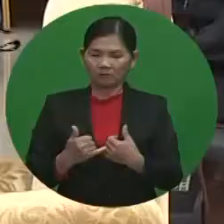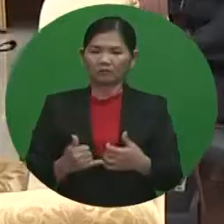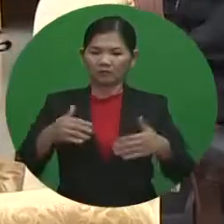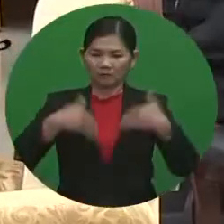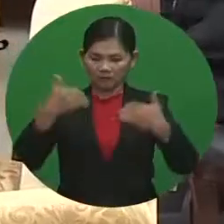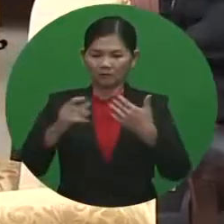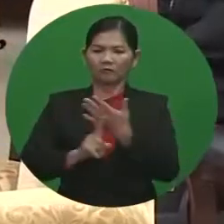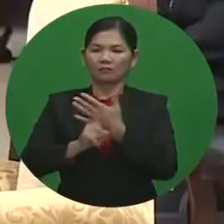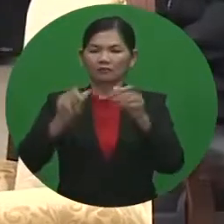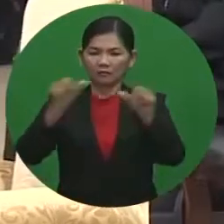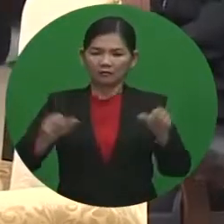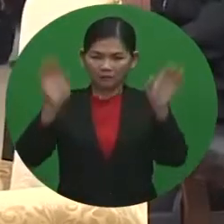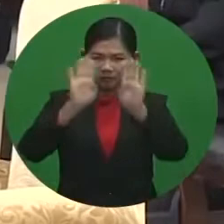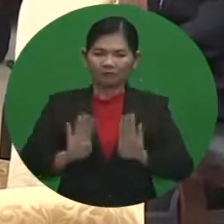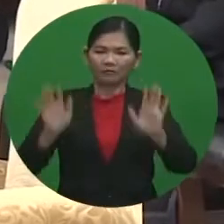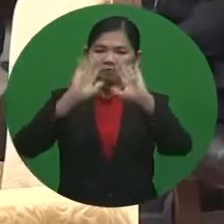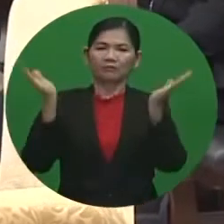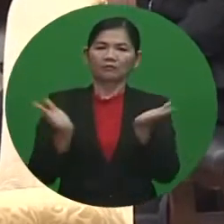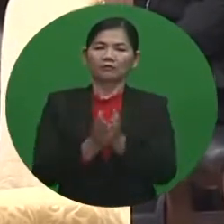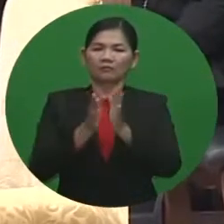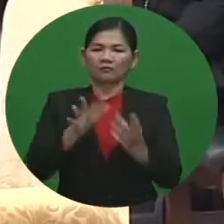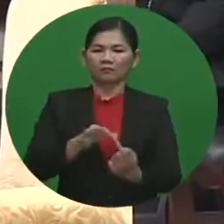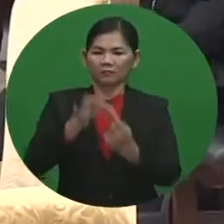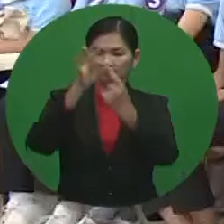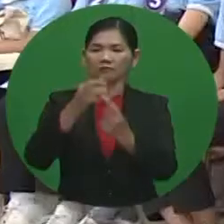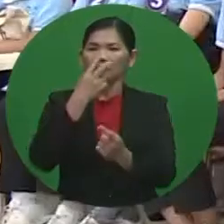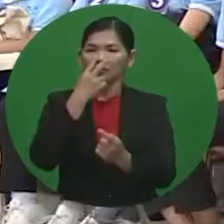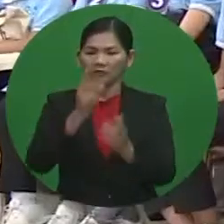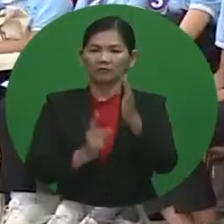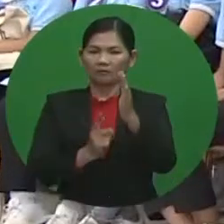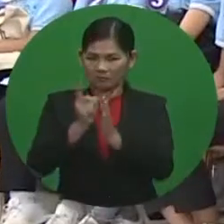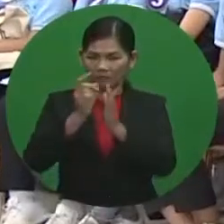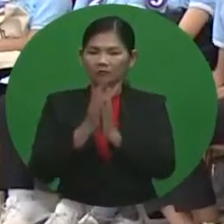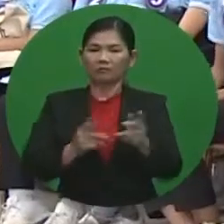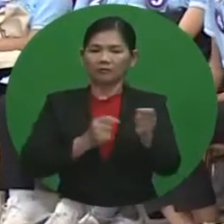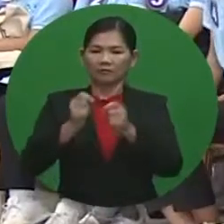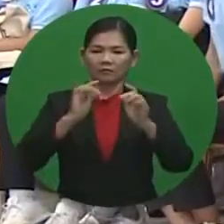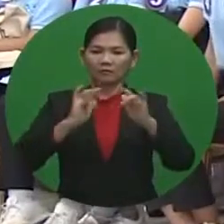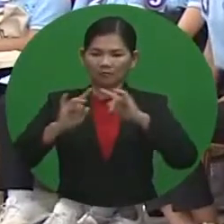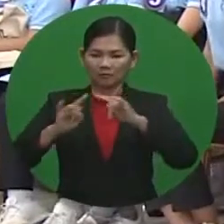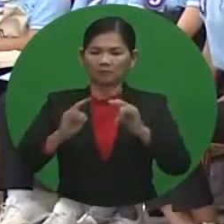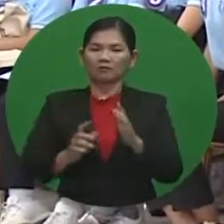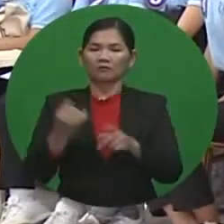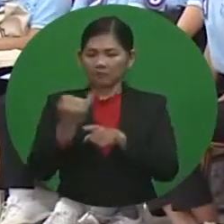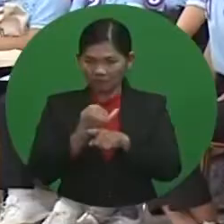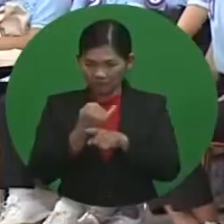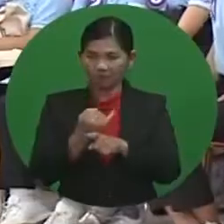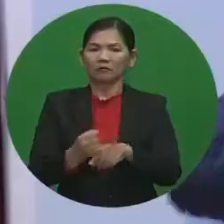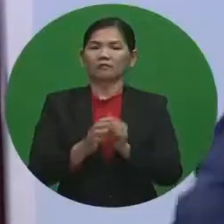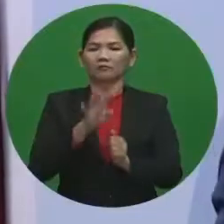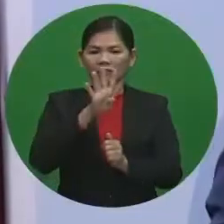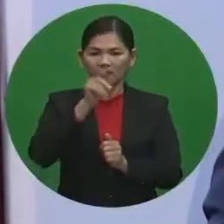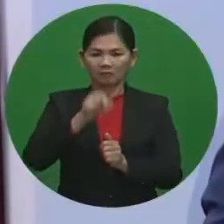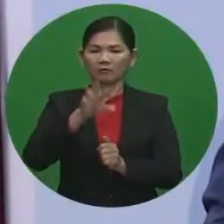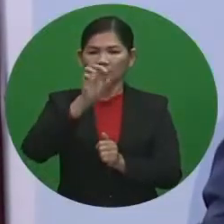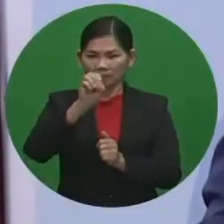ជនទាំងក្នុងតំបន់អាស៊ាននិងពិភពលោកពិសេសដើរទាន់នៅការរីកចម្រើនផ្នែកបច្ចេកវិទ្យាសម័យបដិវត្តឧស្សាហកម្មចំនួន